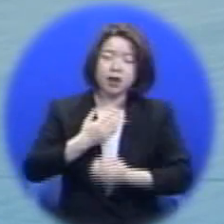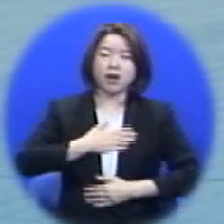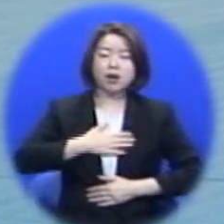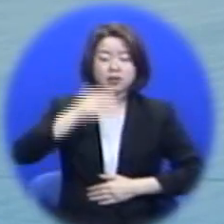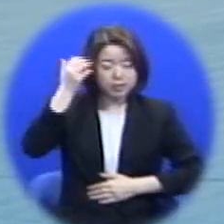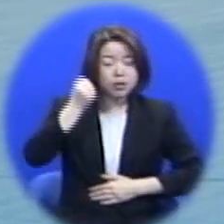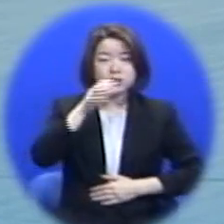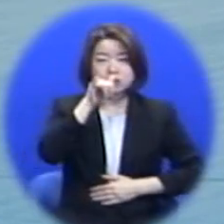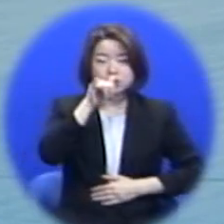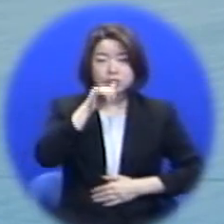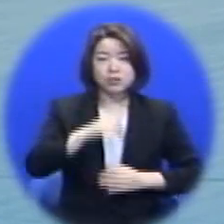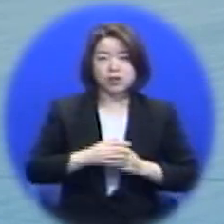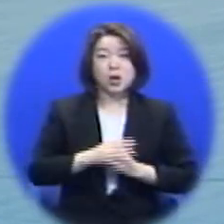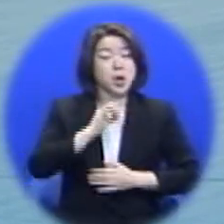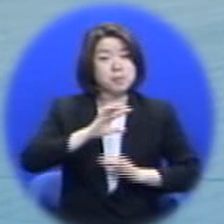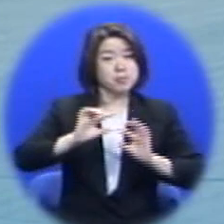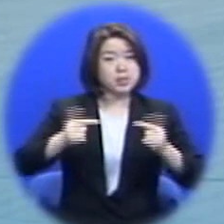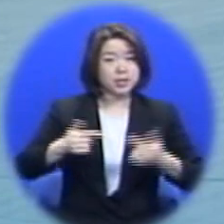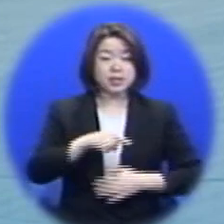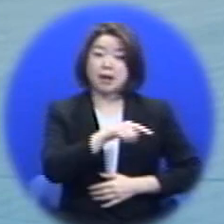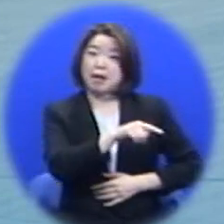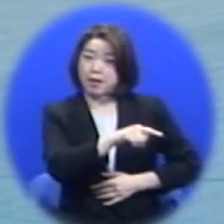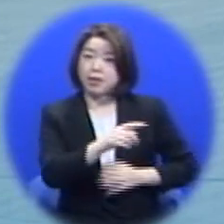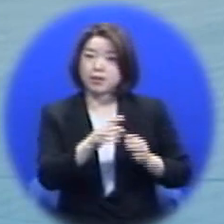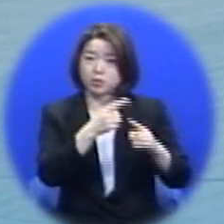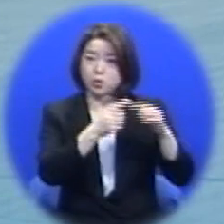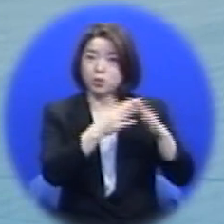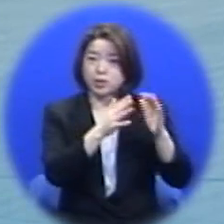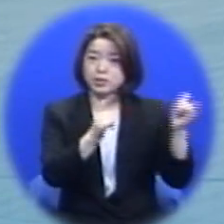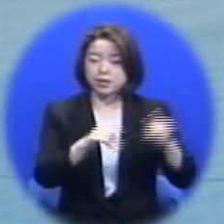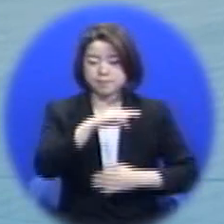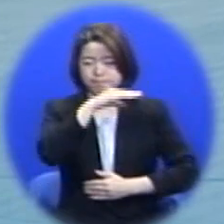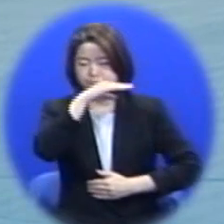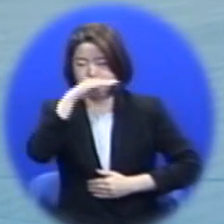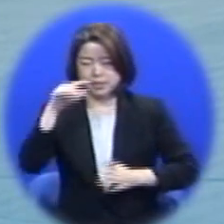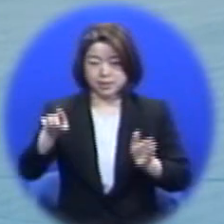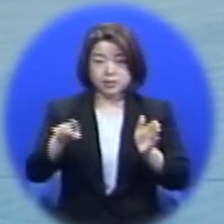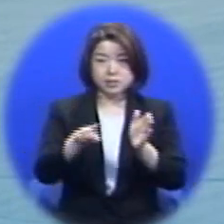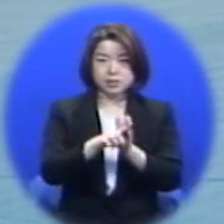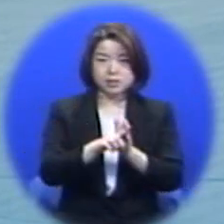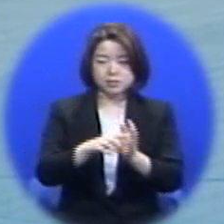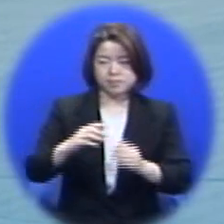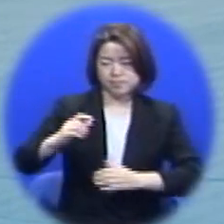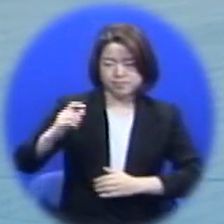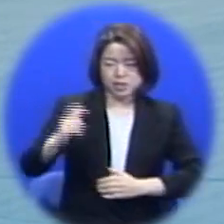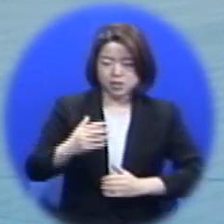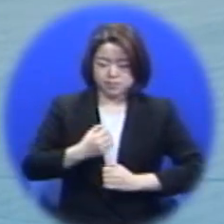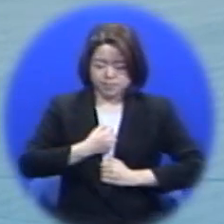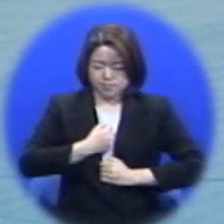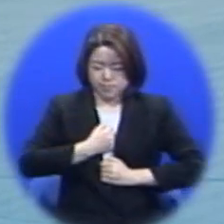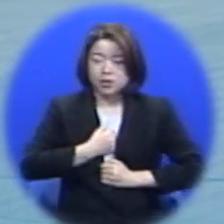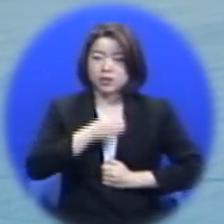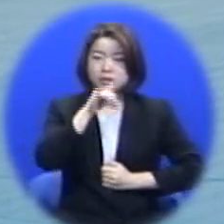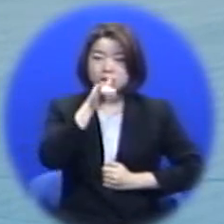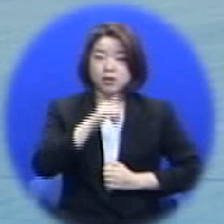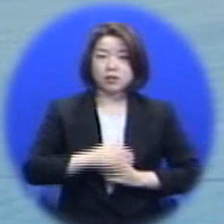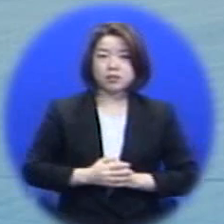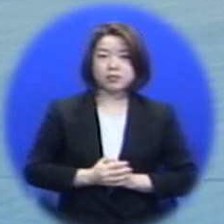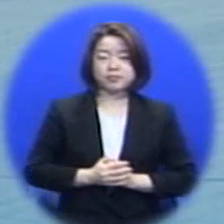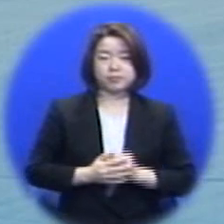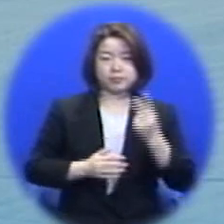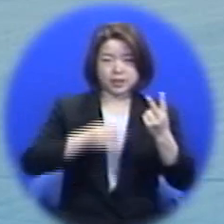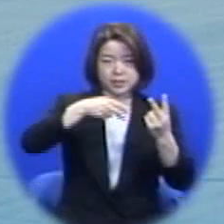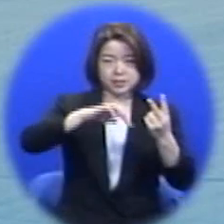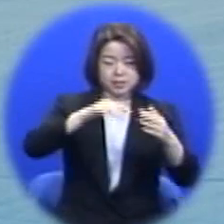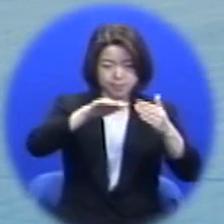뿐만 아니고 그들은 바른 신앙을 견고하게 붙잡아서 지켜냈습니다. 2절